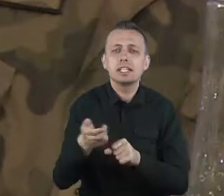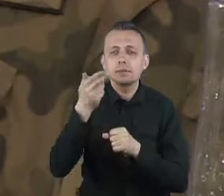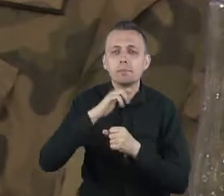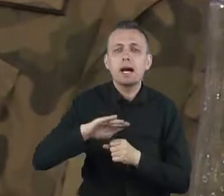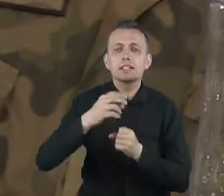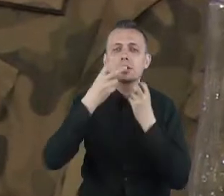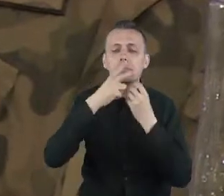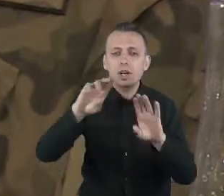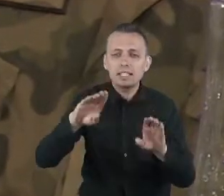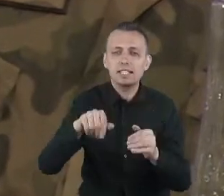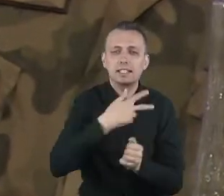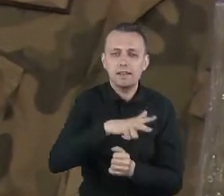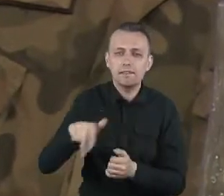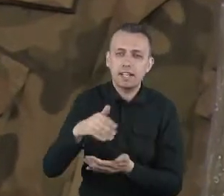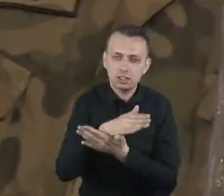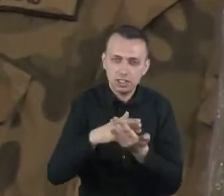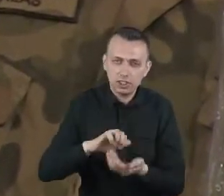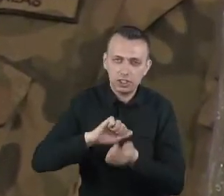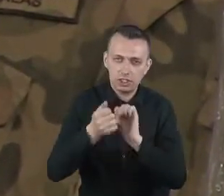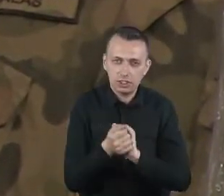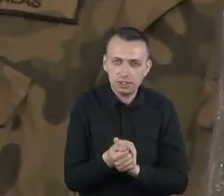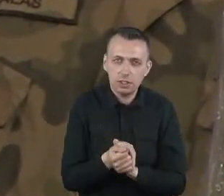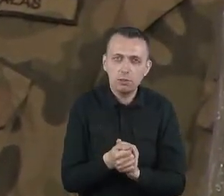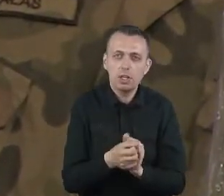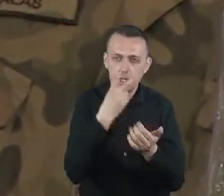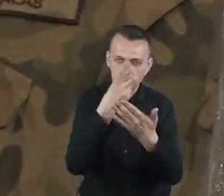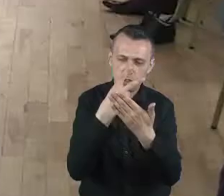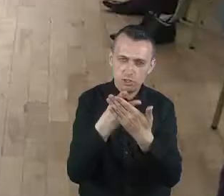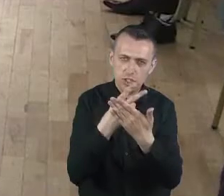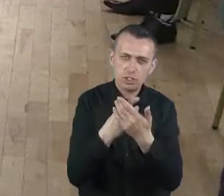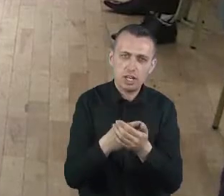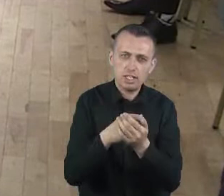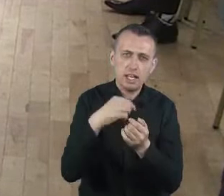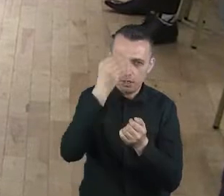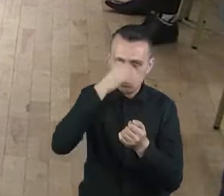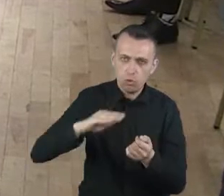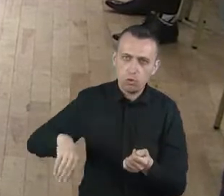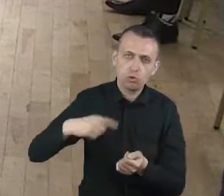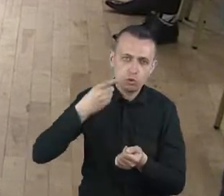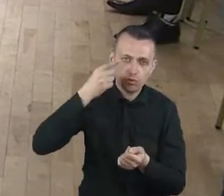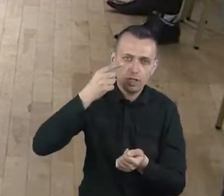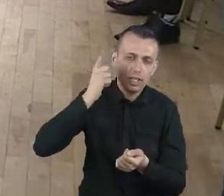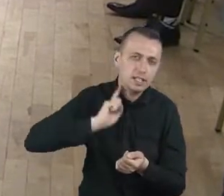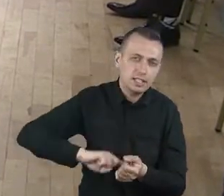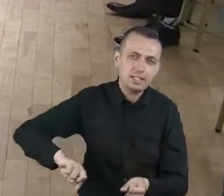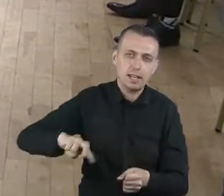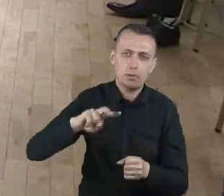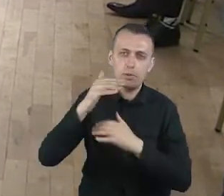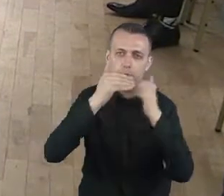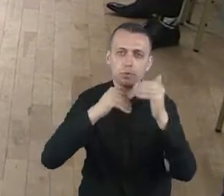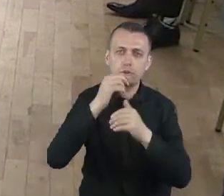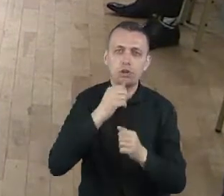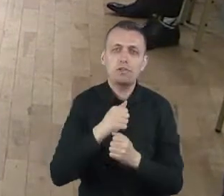jest wyeksponowany. W każdym artykule zawarte są wnioski i spostrzeżenia licealistów na temat budowy współczesnej definicji